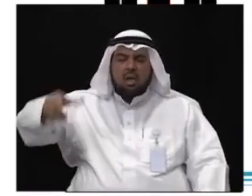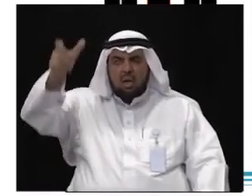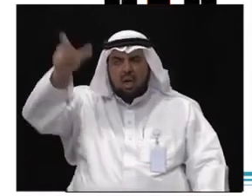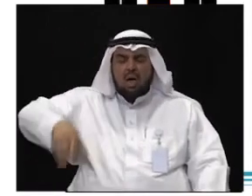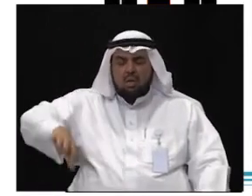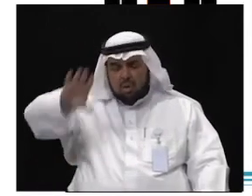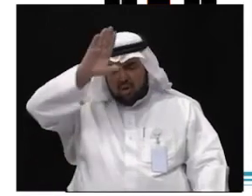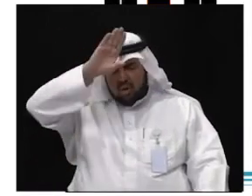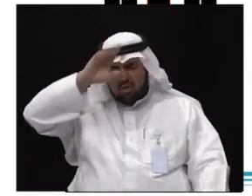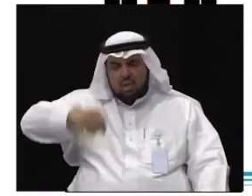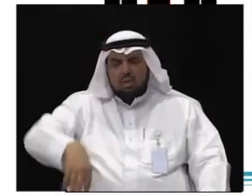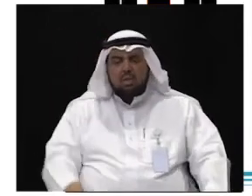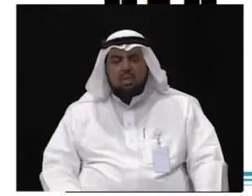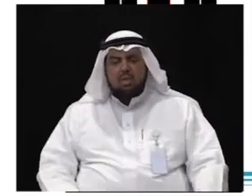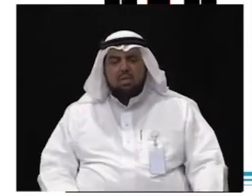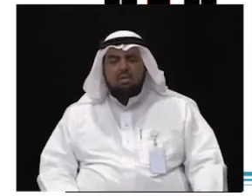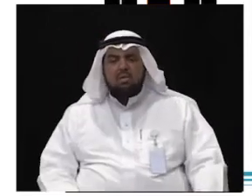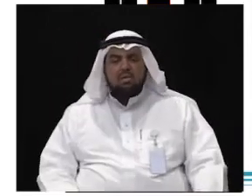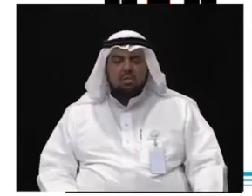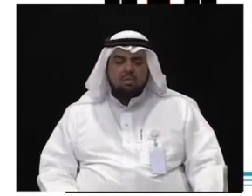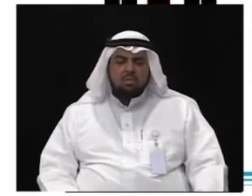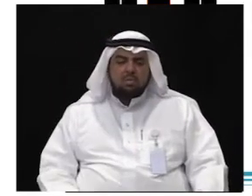الرئيسية.